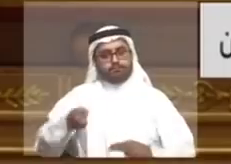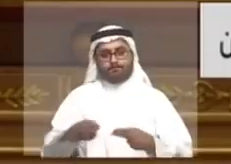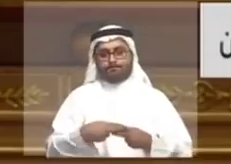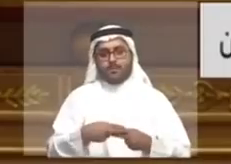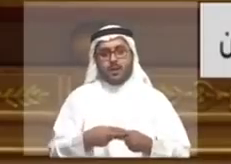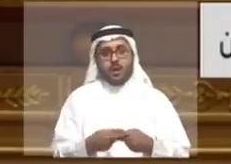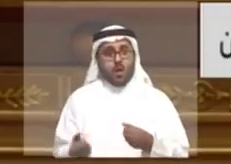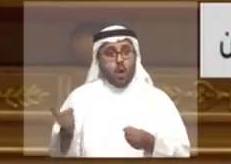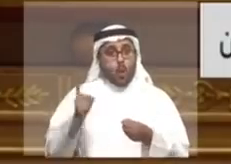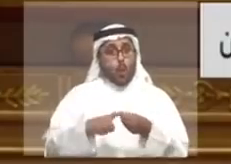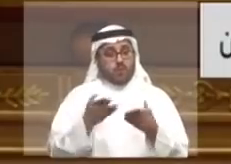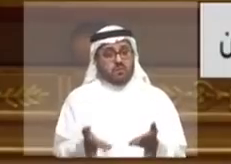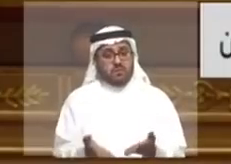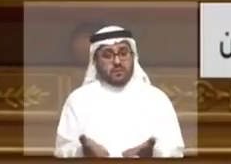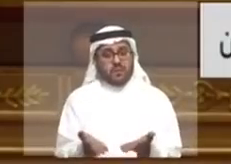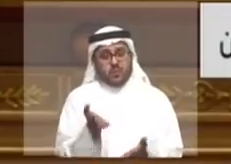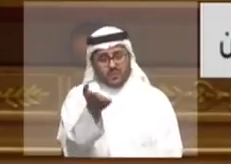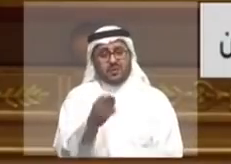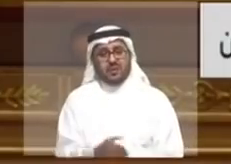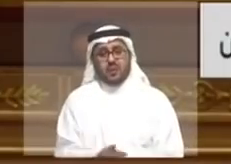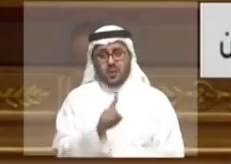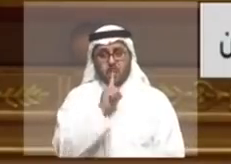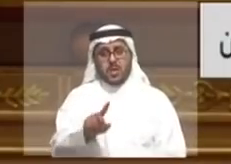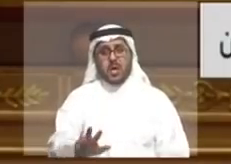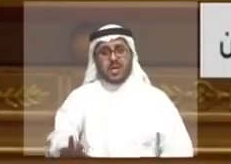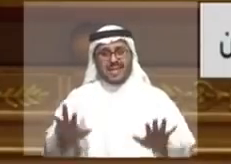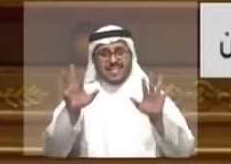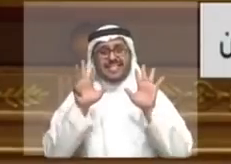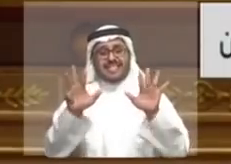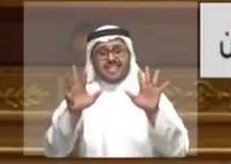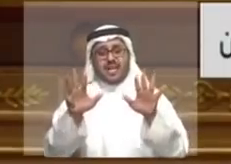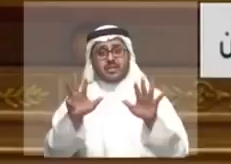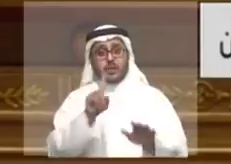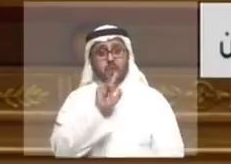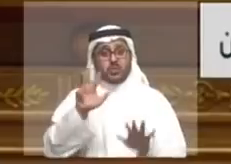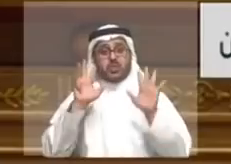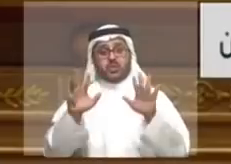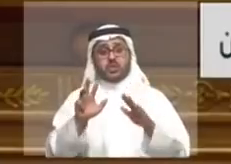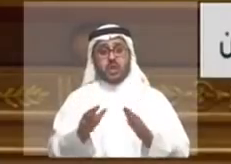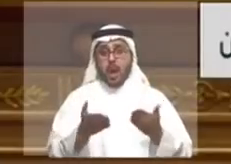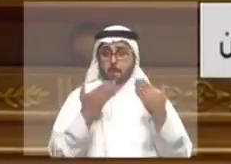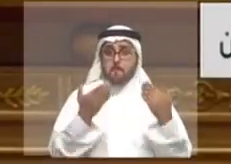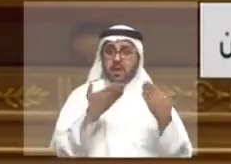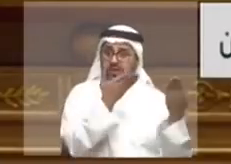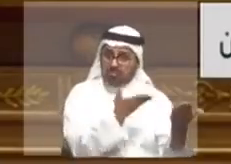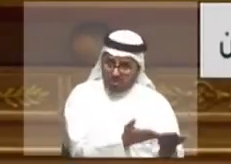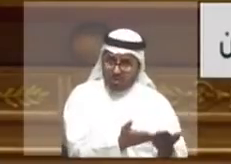وصلت إلى 119 صاروخا ثلاثة منها استهدفت مكة